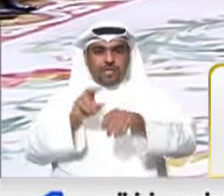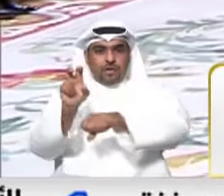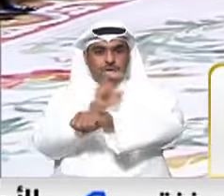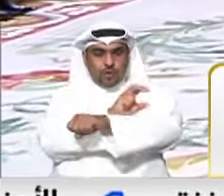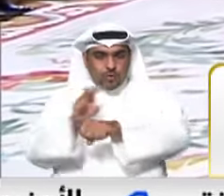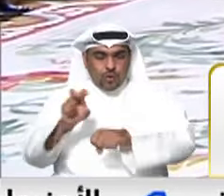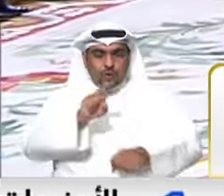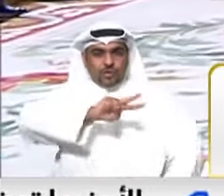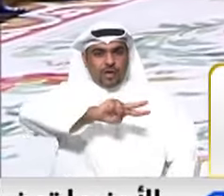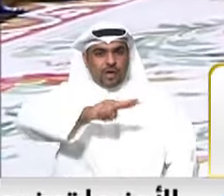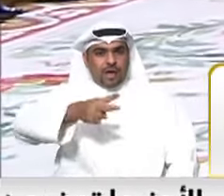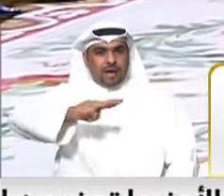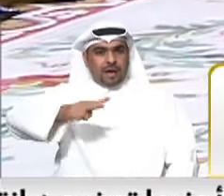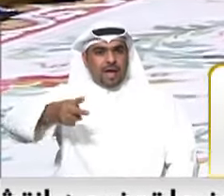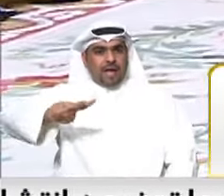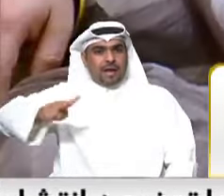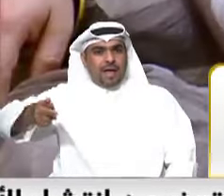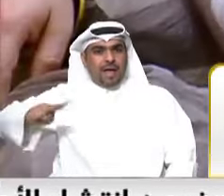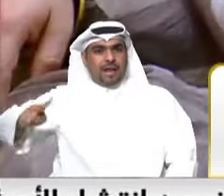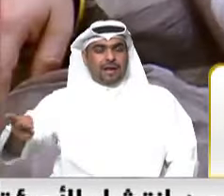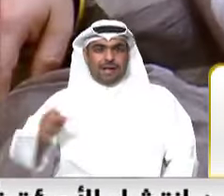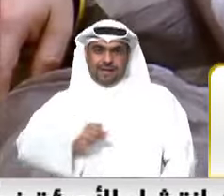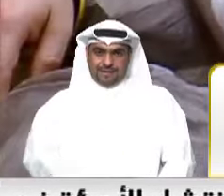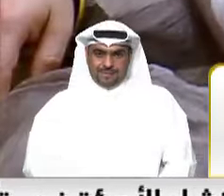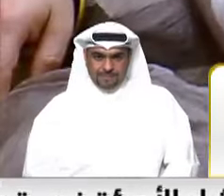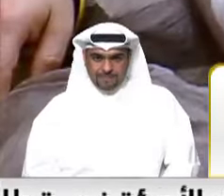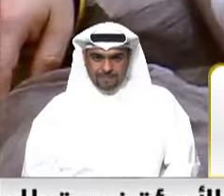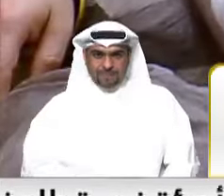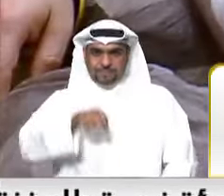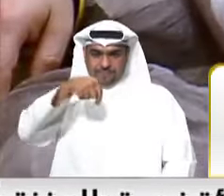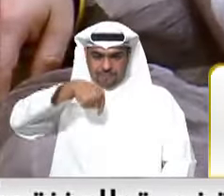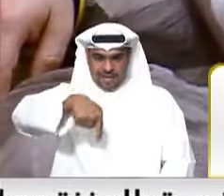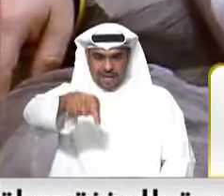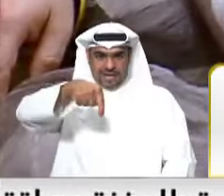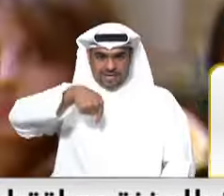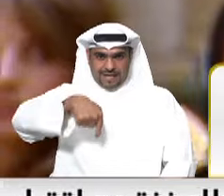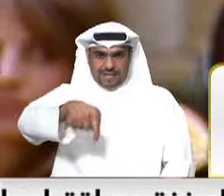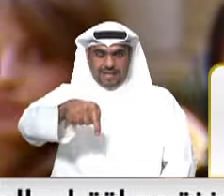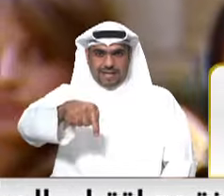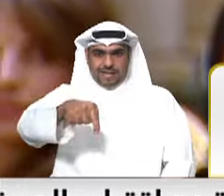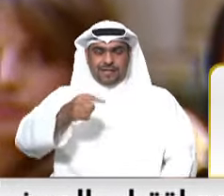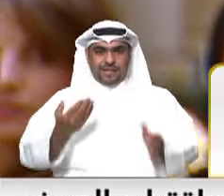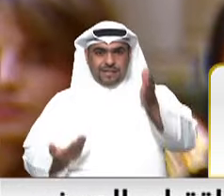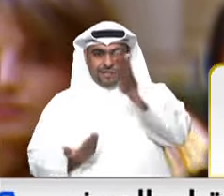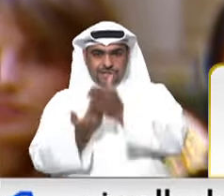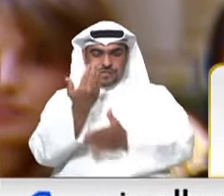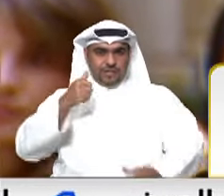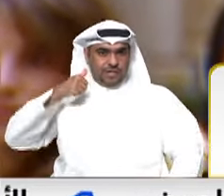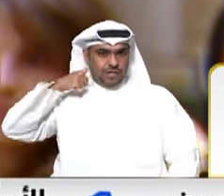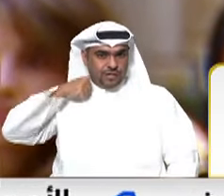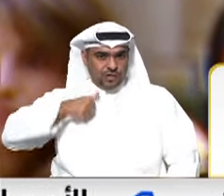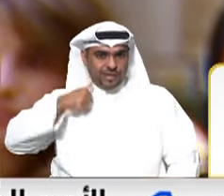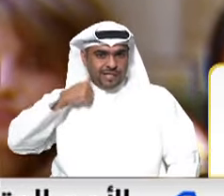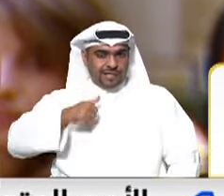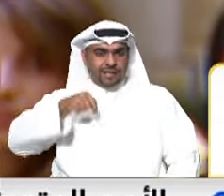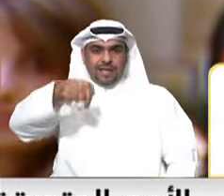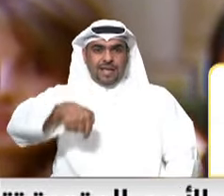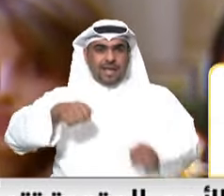وصون الخصوصية. وحيث نقف على أعتاب هذا المنعطف، دعونا